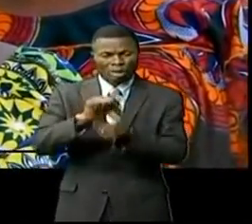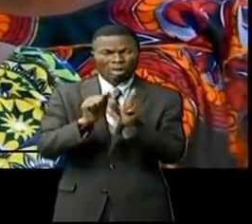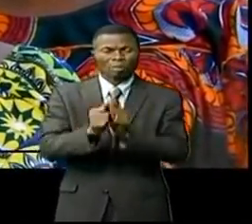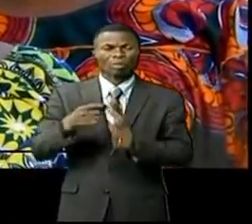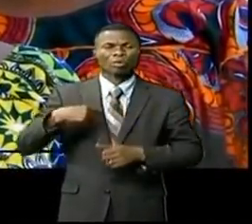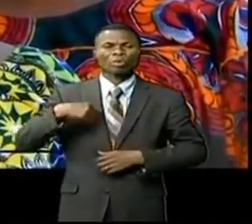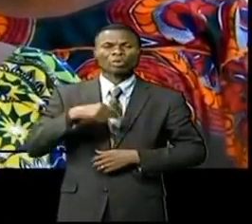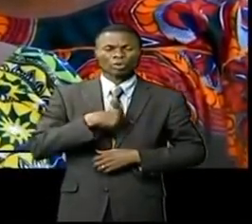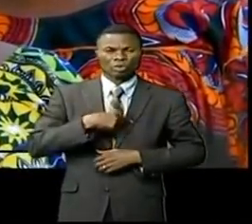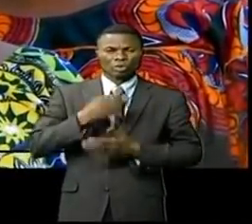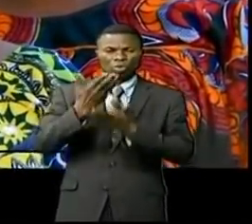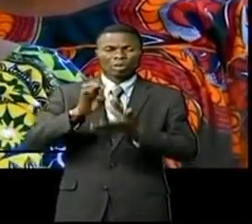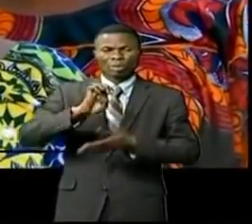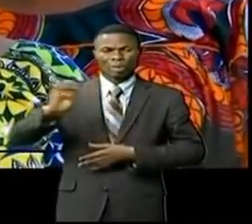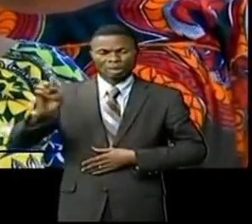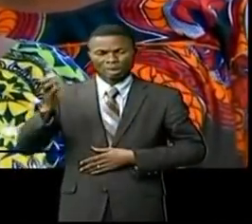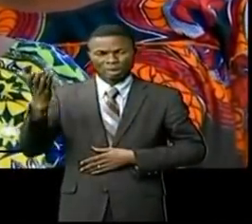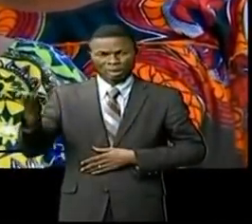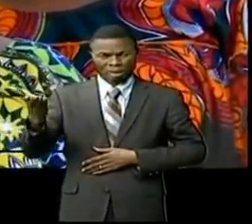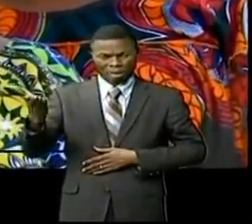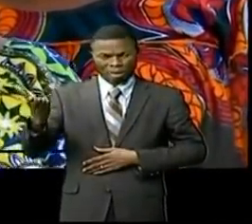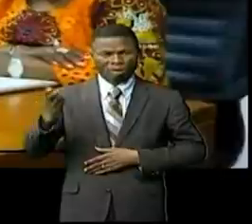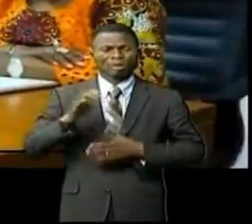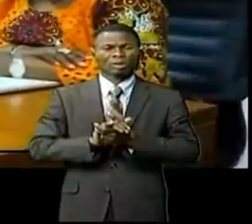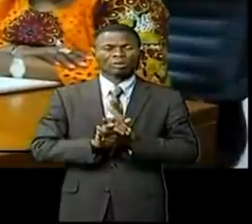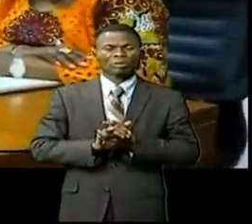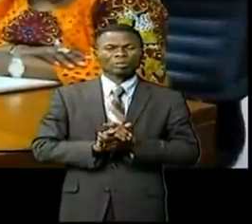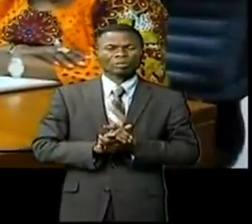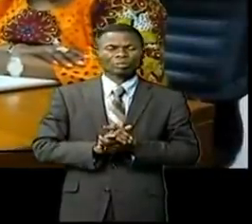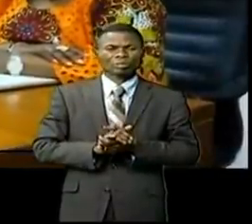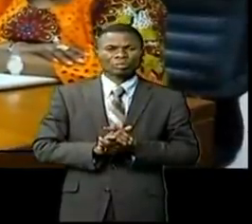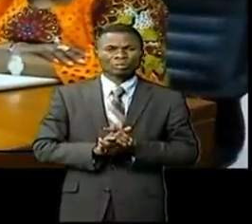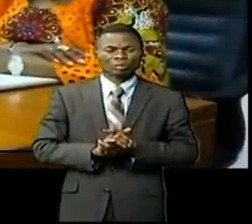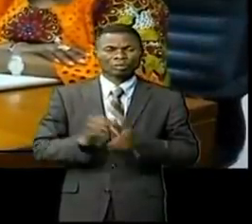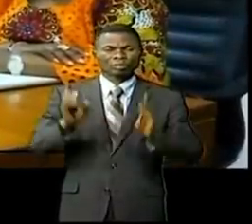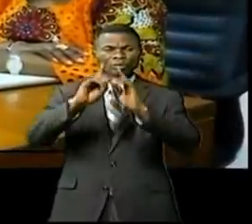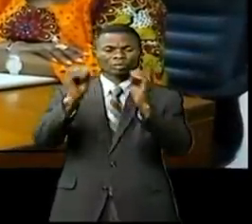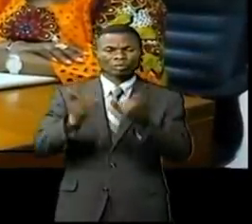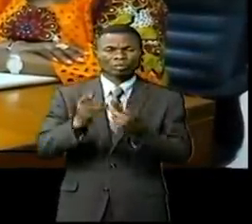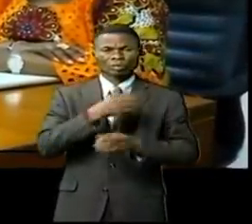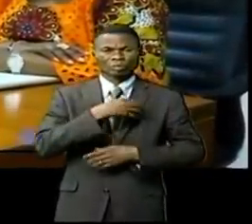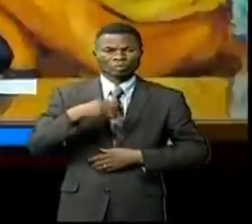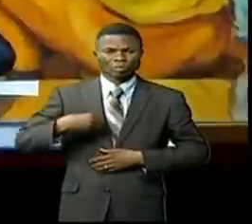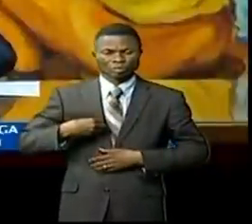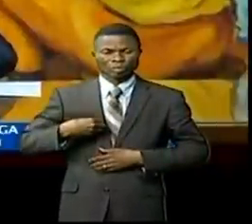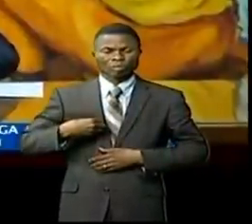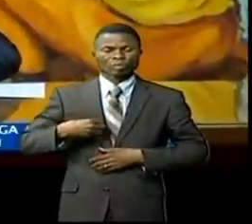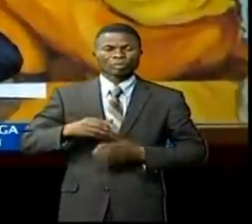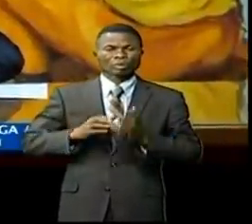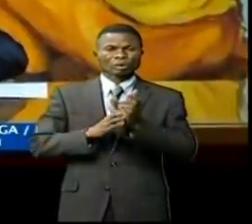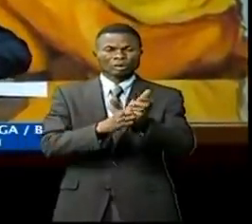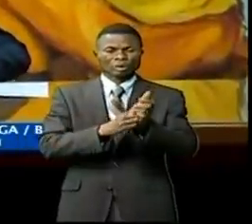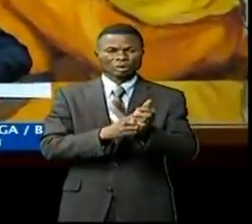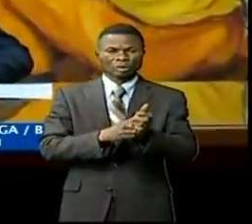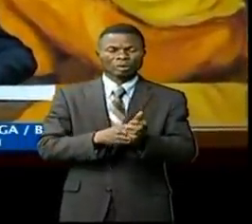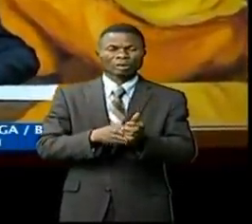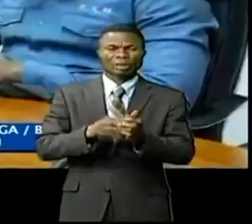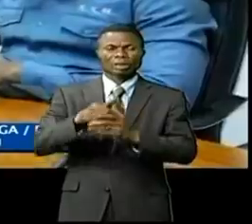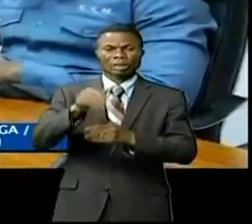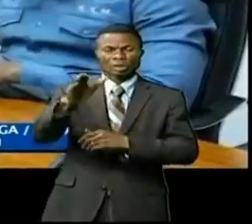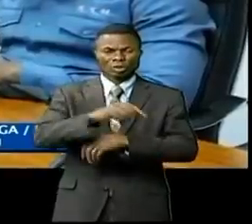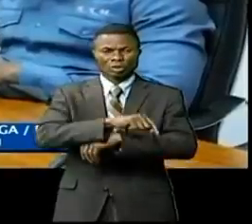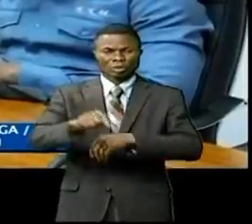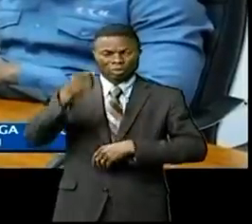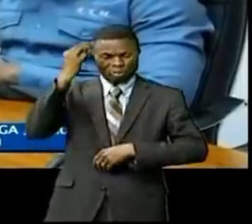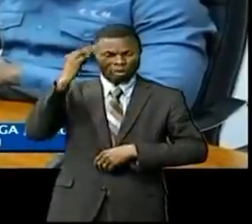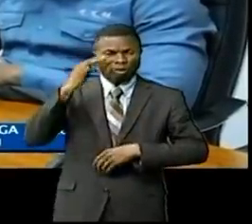dans tout ce que nous avons remis comme recommandation. La délégation des femmes leaders est sortie de la primature satisfaite de